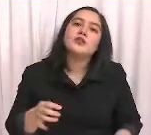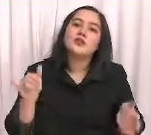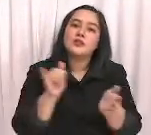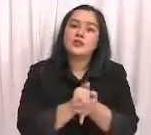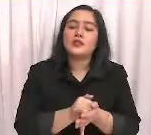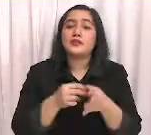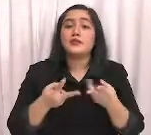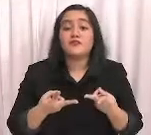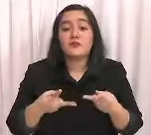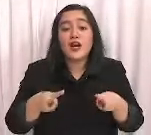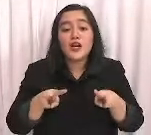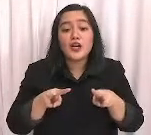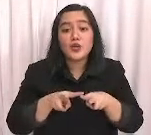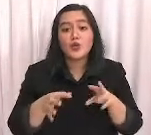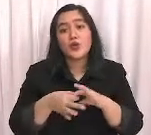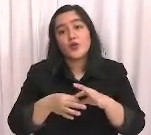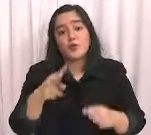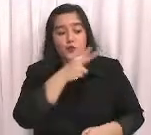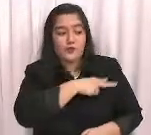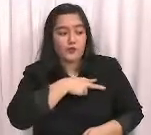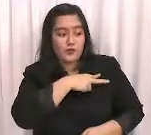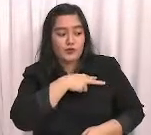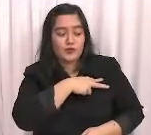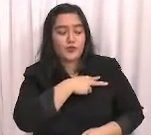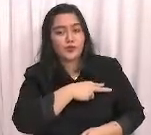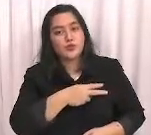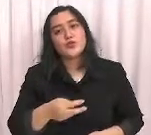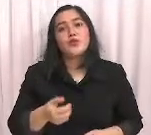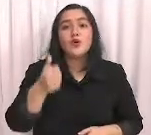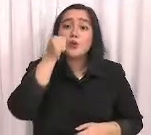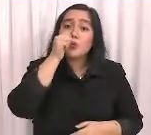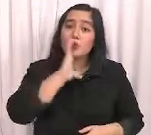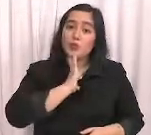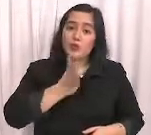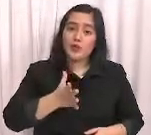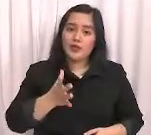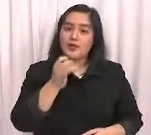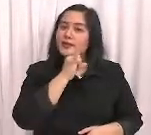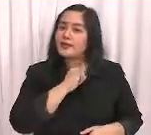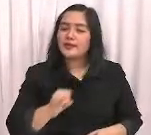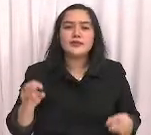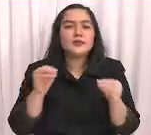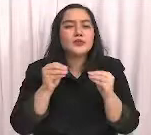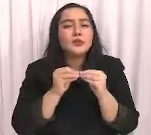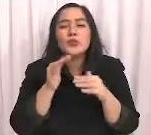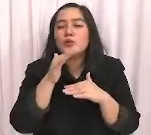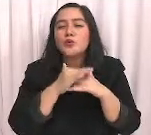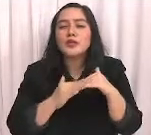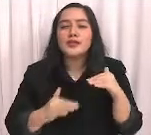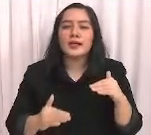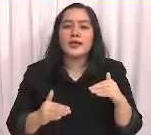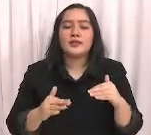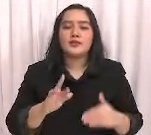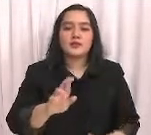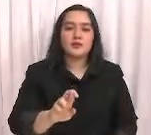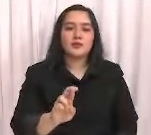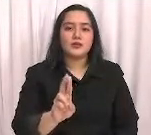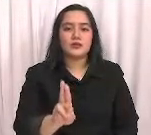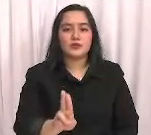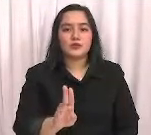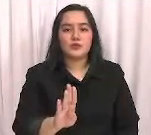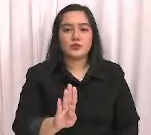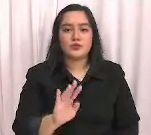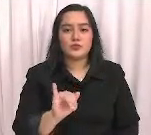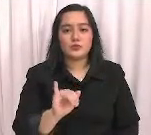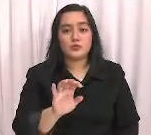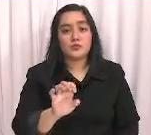of this virtuous woman is above rubies. You see, alam po natin na napaka-precious